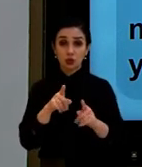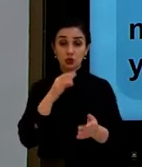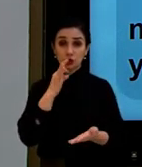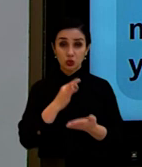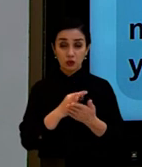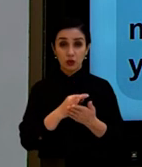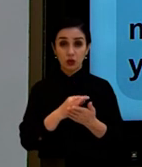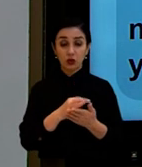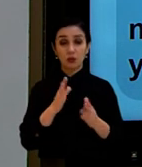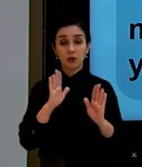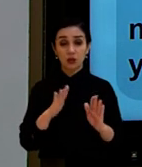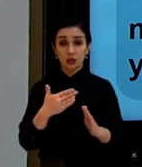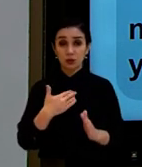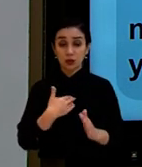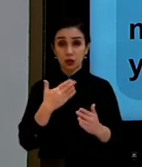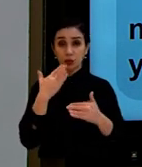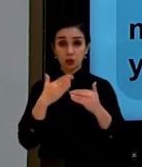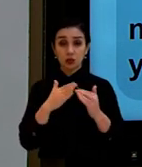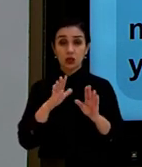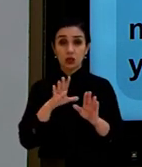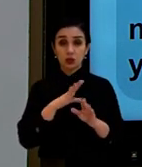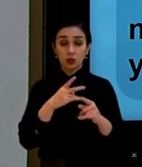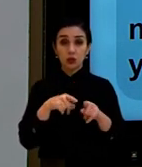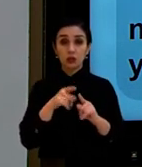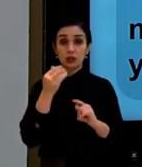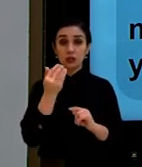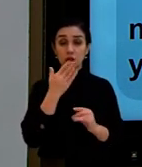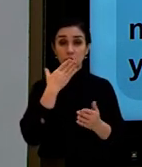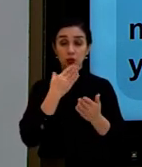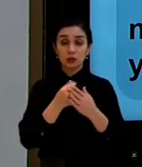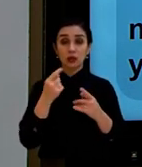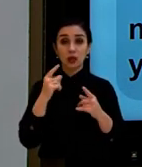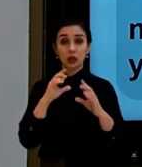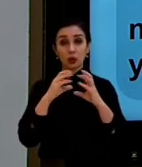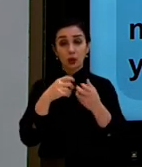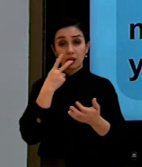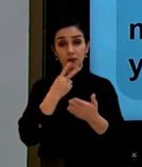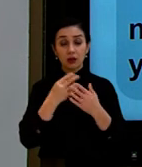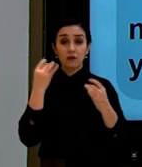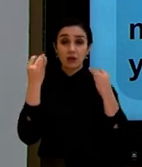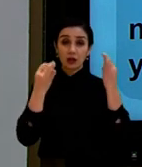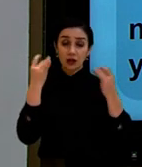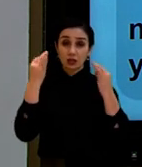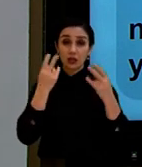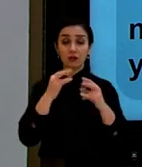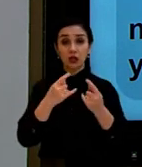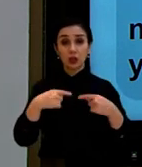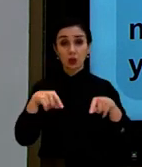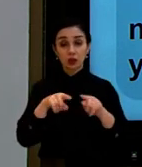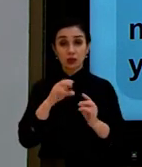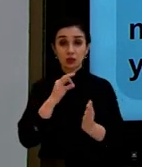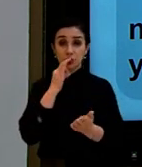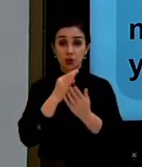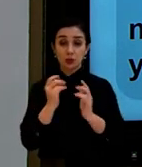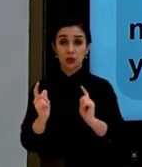javob faqat men uchun mo'ljallangan bo'lib, siz o'zingizni dunyoqarashingiz, fikrlashingiz doirasida